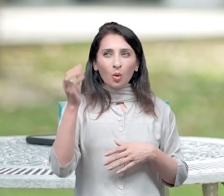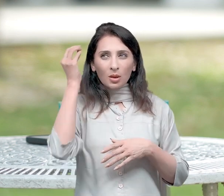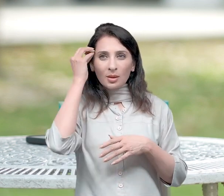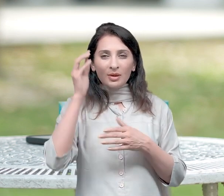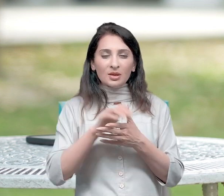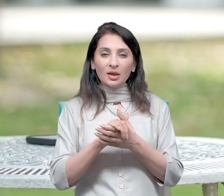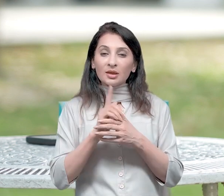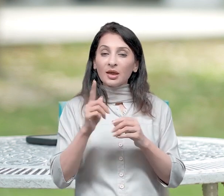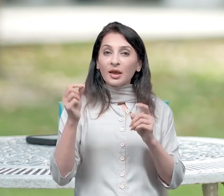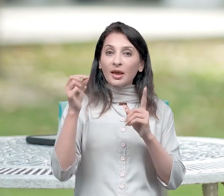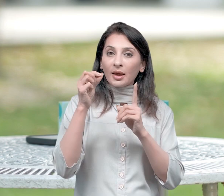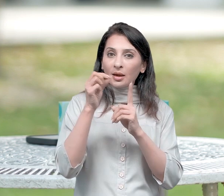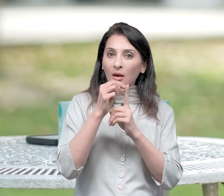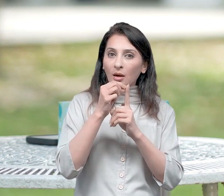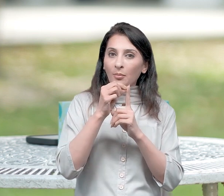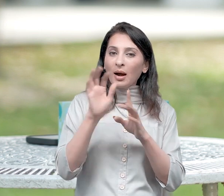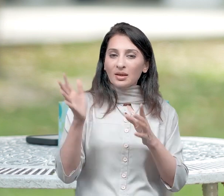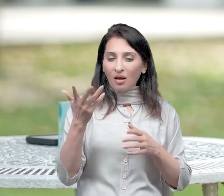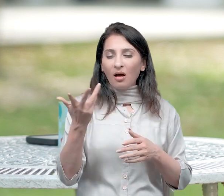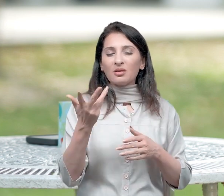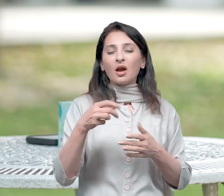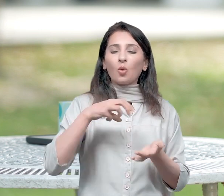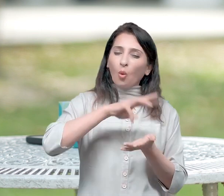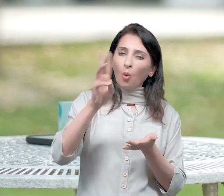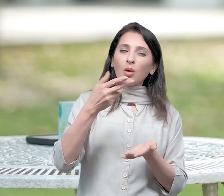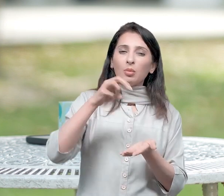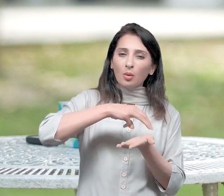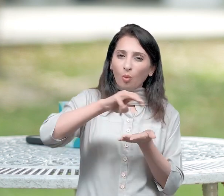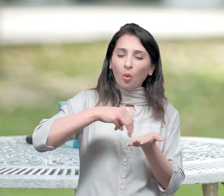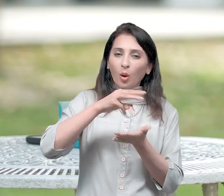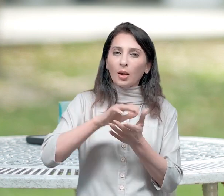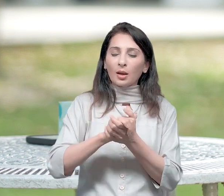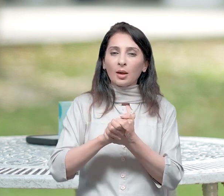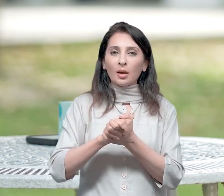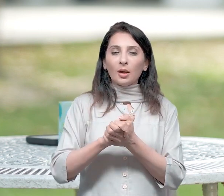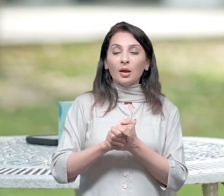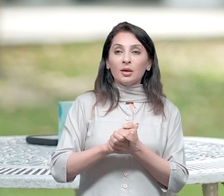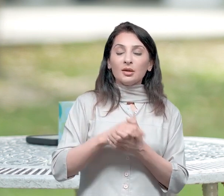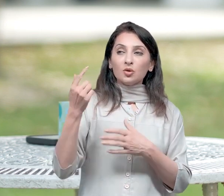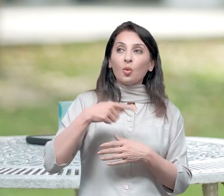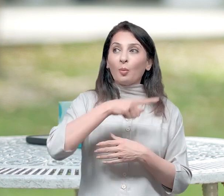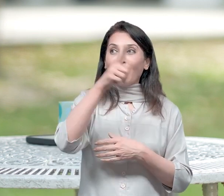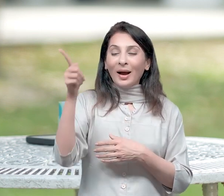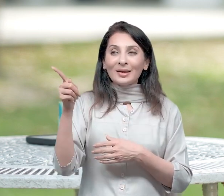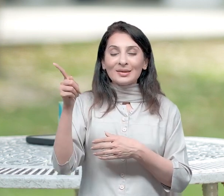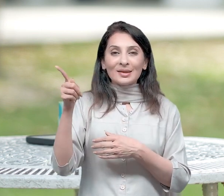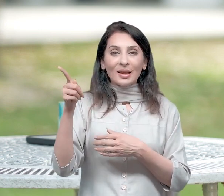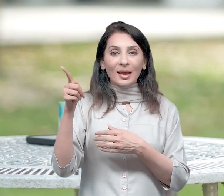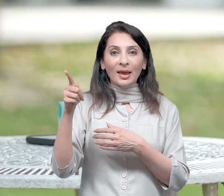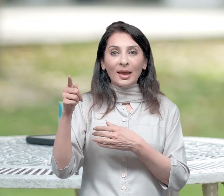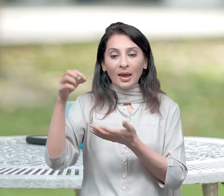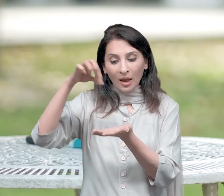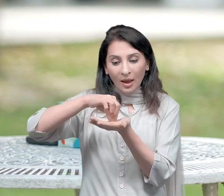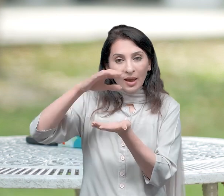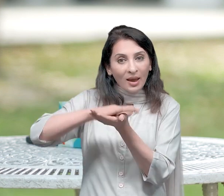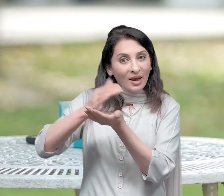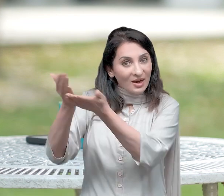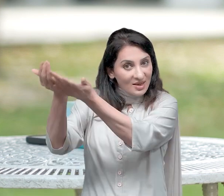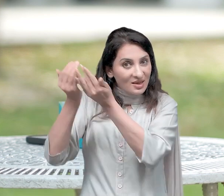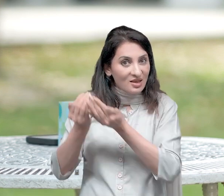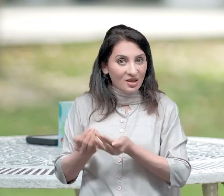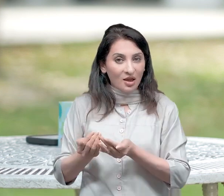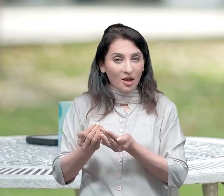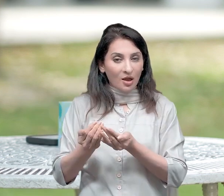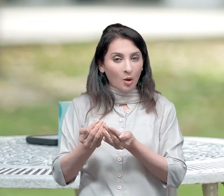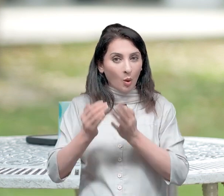جو اس کے ایکسٹرنل ڈیٹس ہیں یا اور جو فارن کرنسی اوبلیگیشنز ہیں، جب